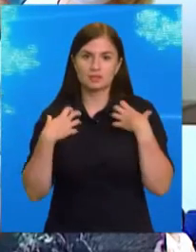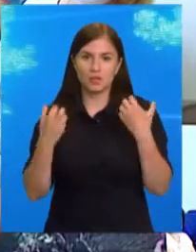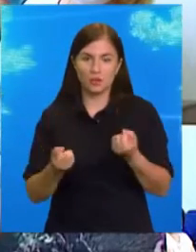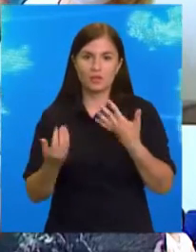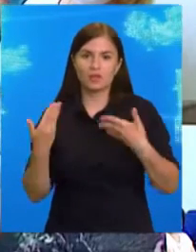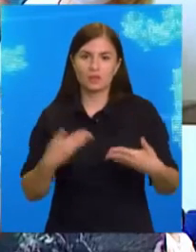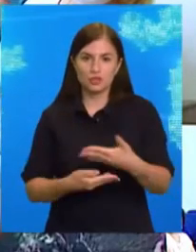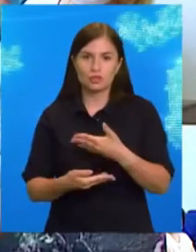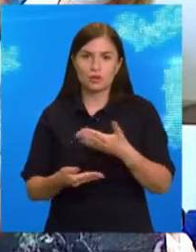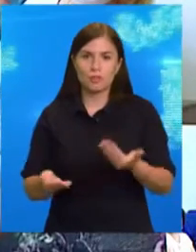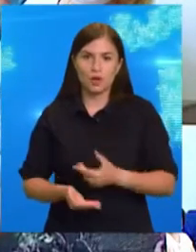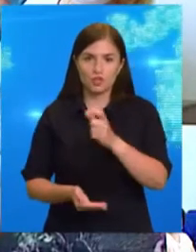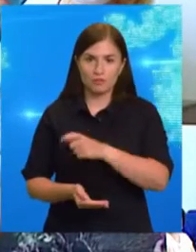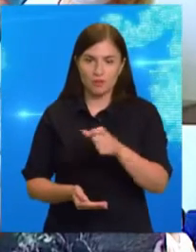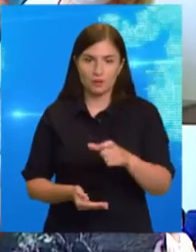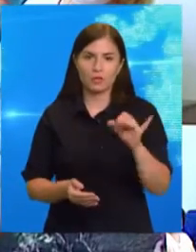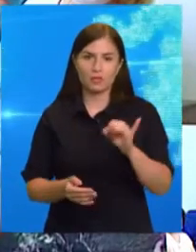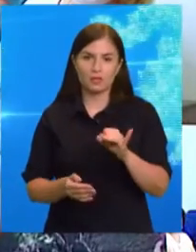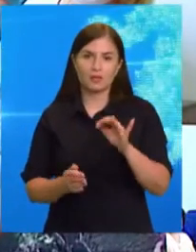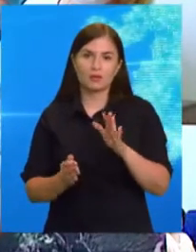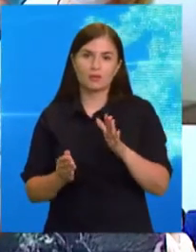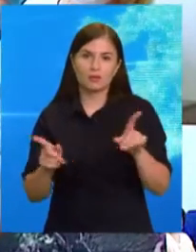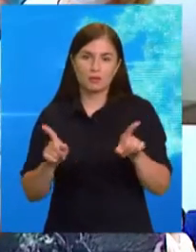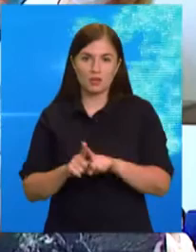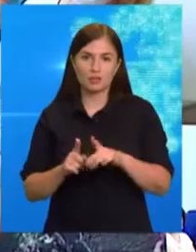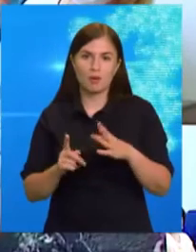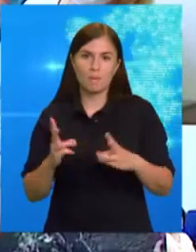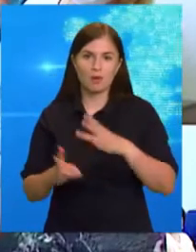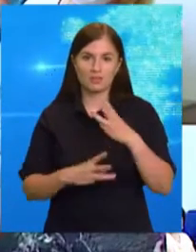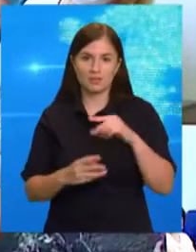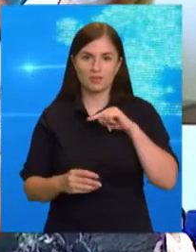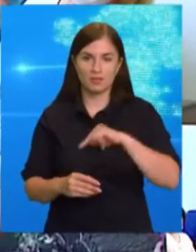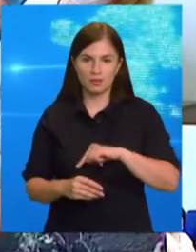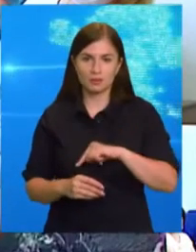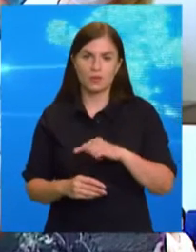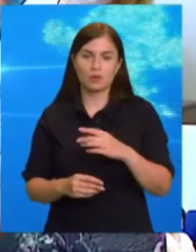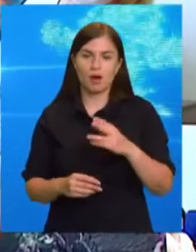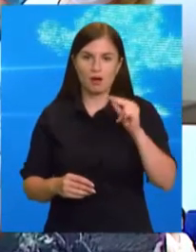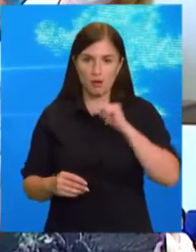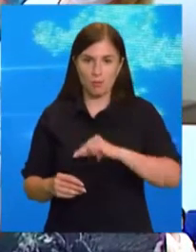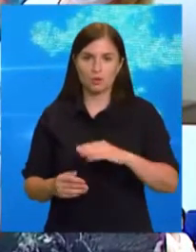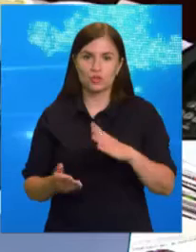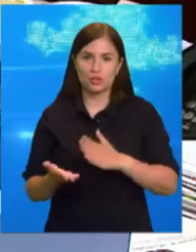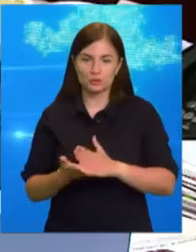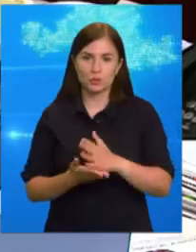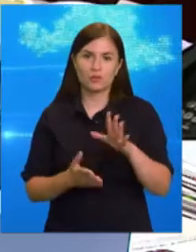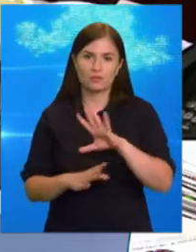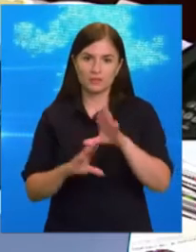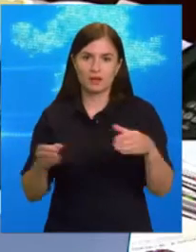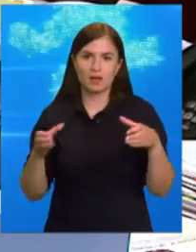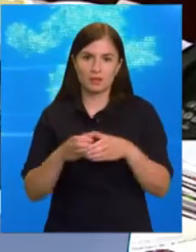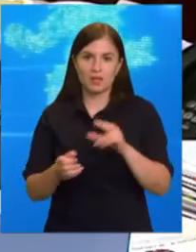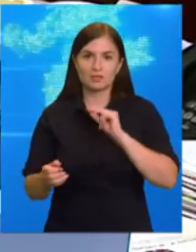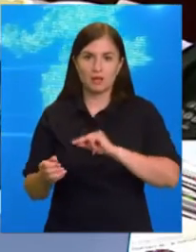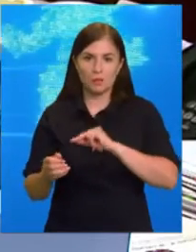наших проживающих и, безусловно, позитивный настрой, рабочий настрой всех коллективов. За работу во